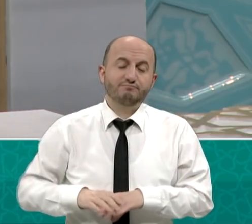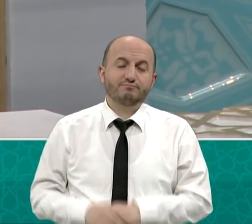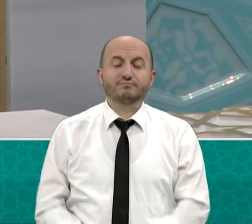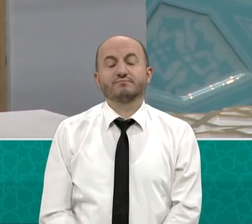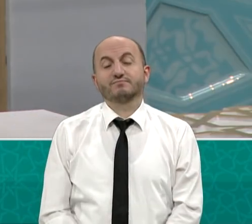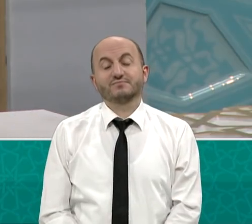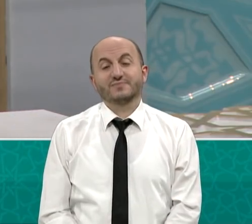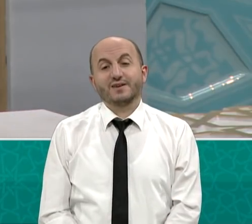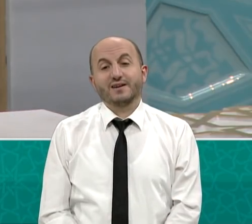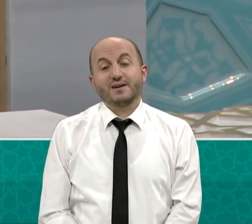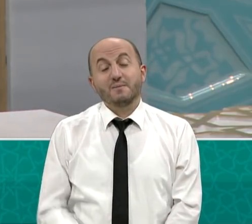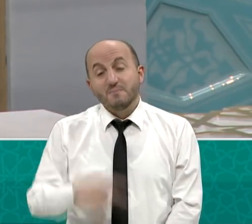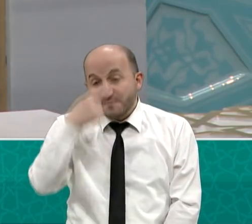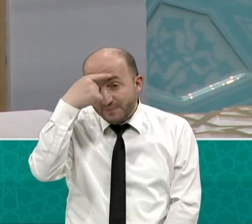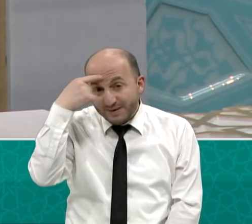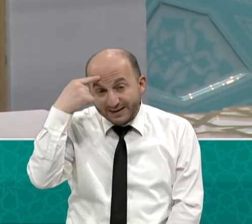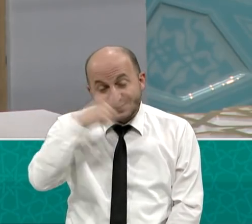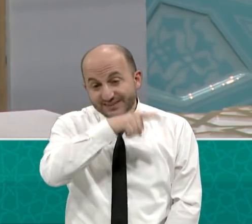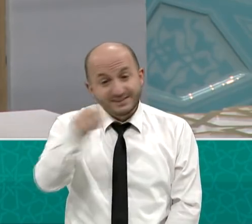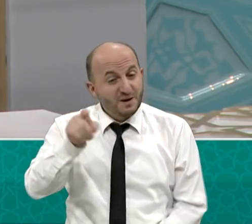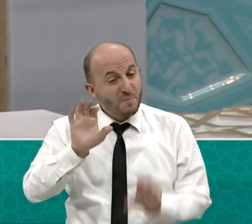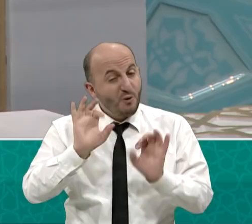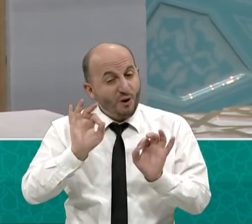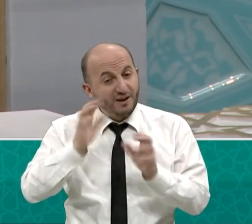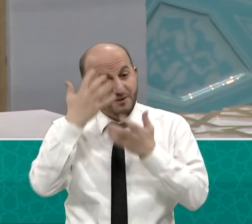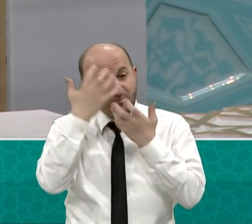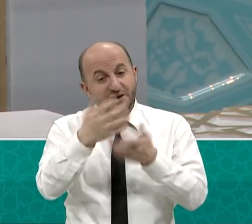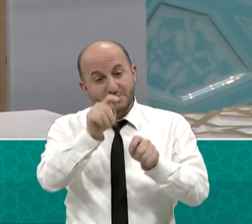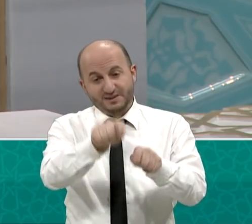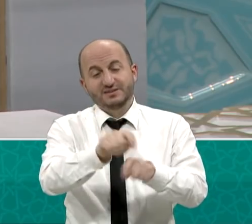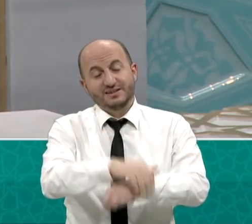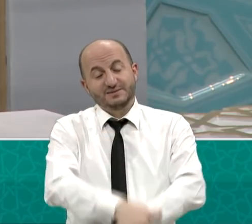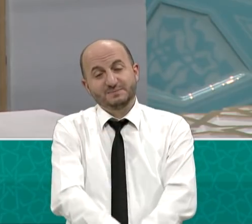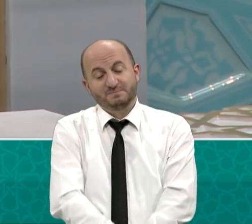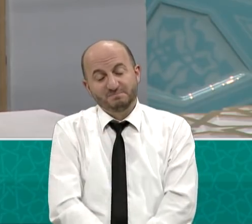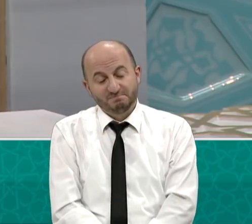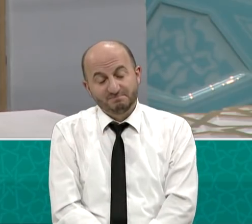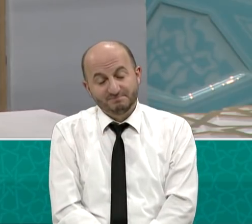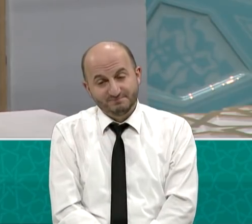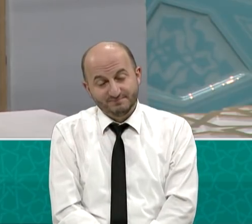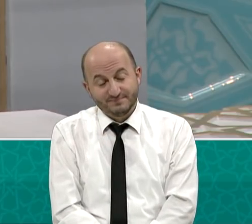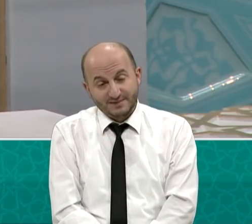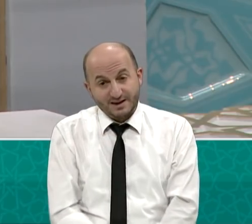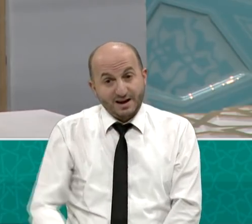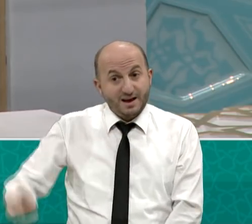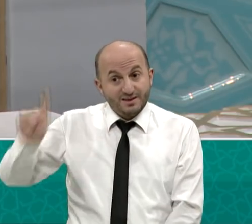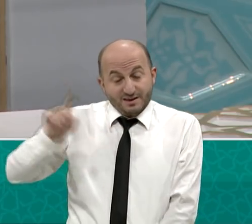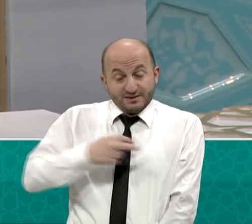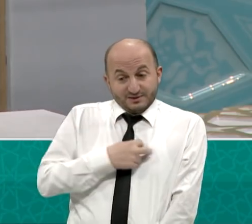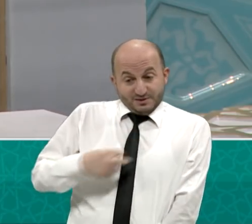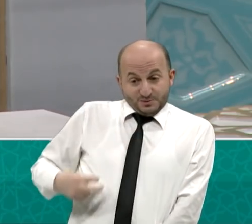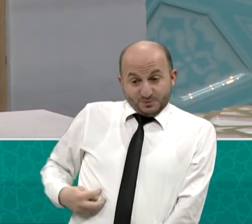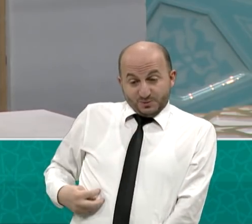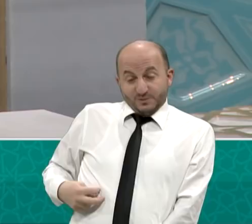لَعَلَّكُمْ تُرْحَمُونَ Belki size böylece merhamet edilir. Demek ki Allah Resulüne,